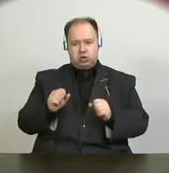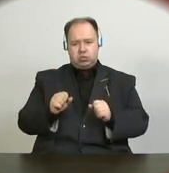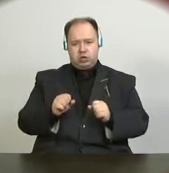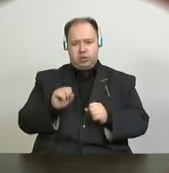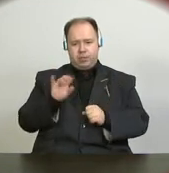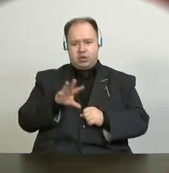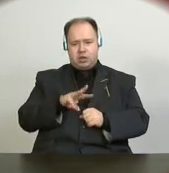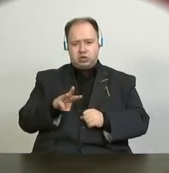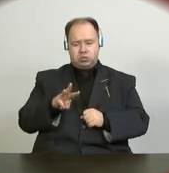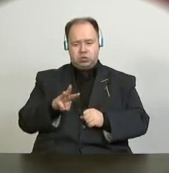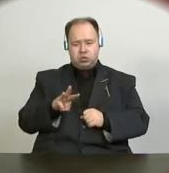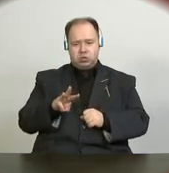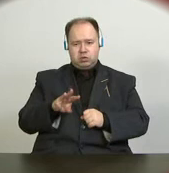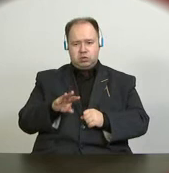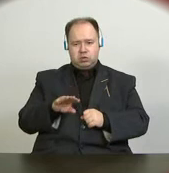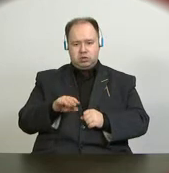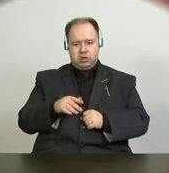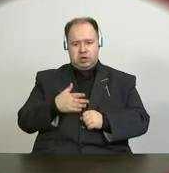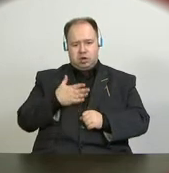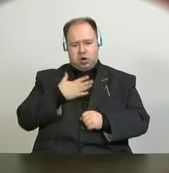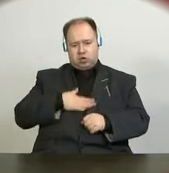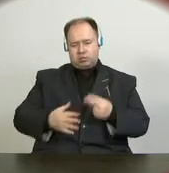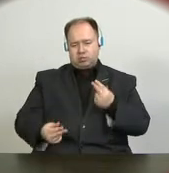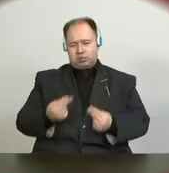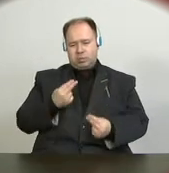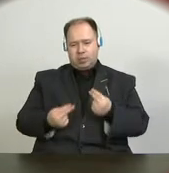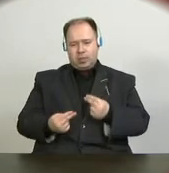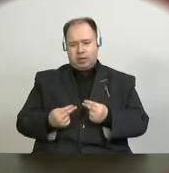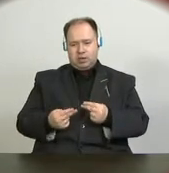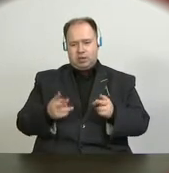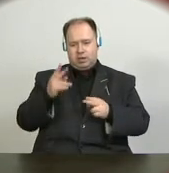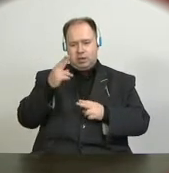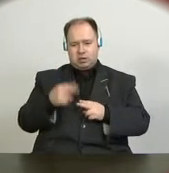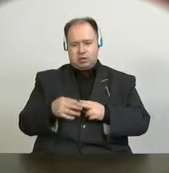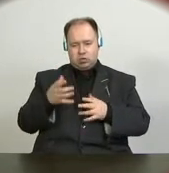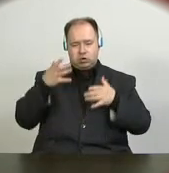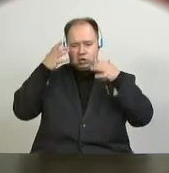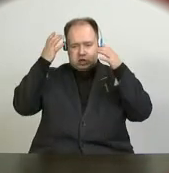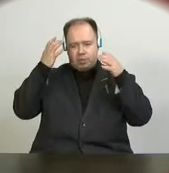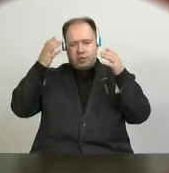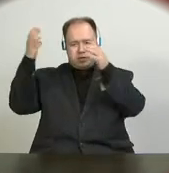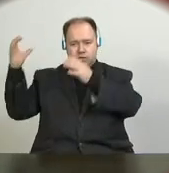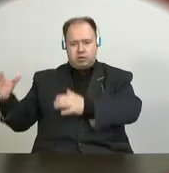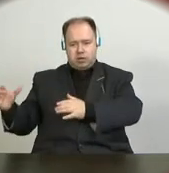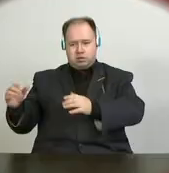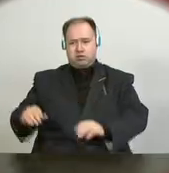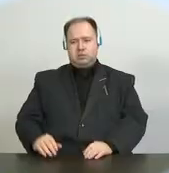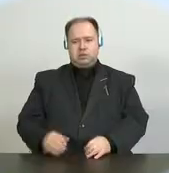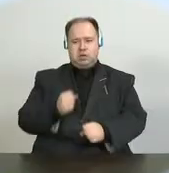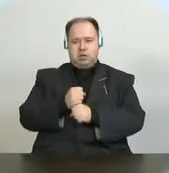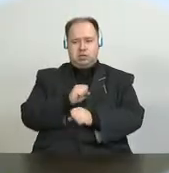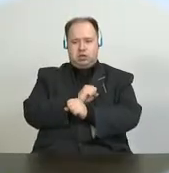в шлеме 15 минут получить какой-то игровой образовательный опыт и соответственно на время сделать паузу